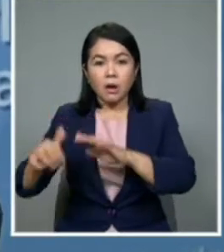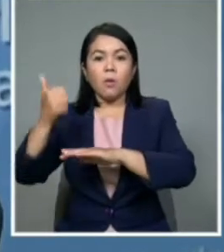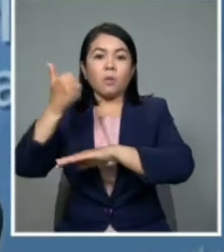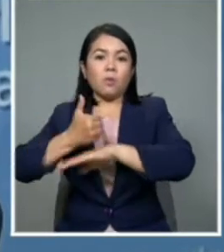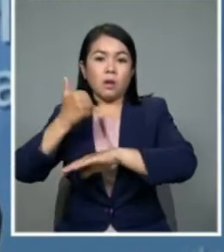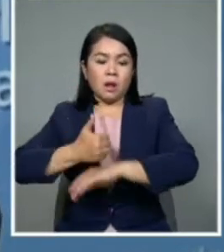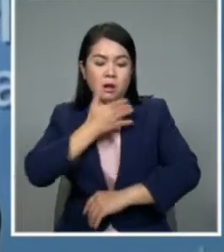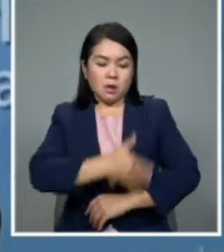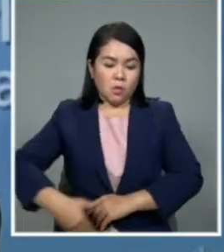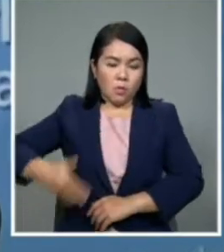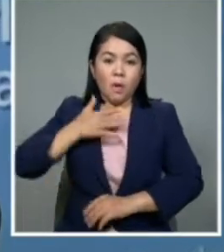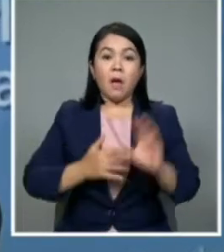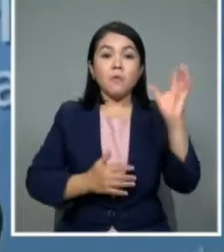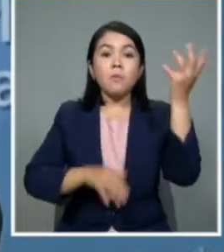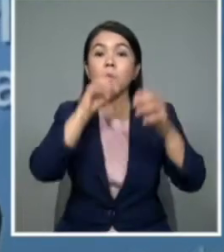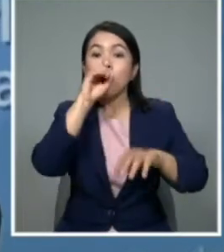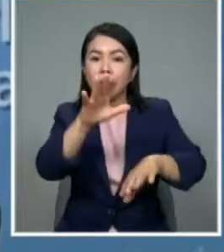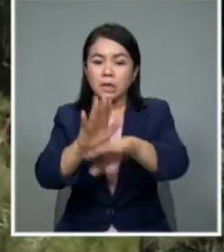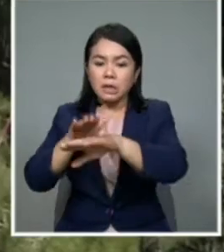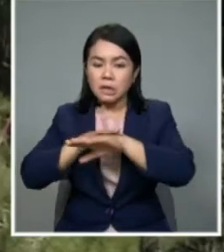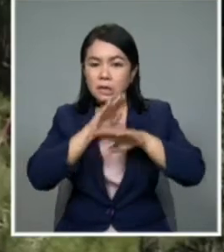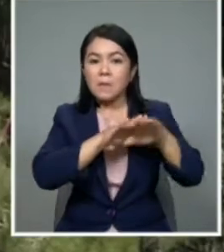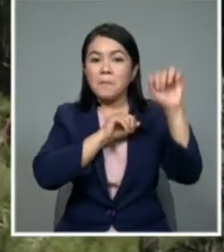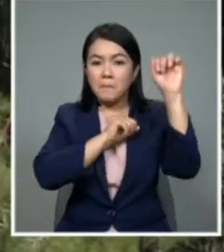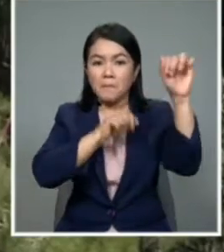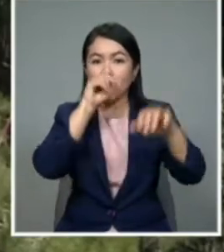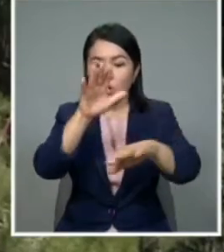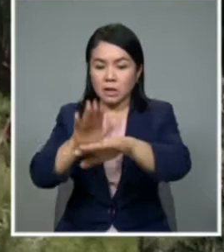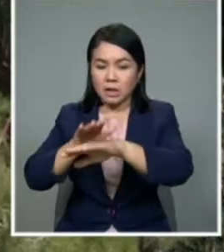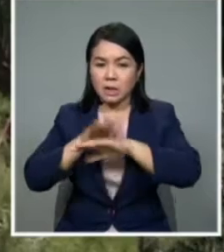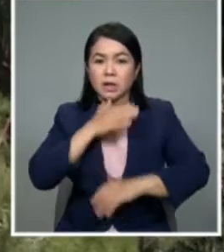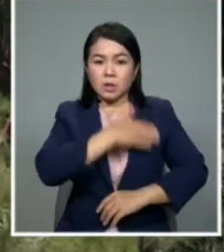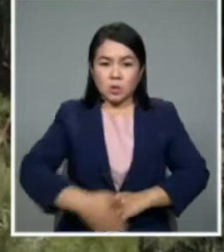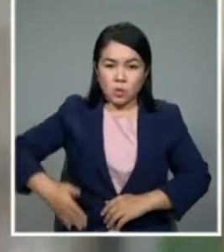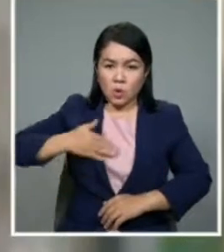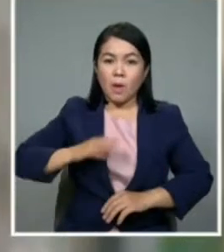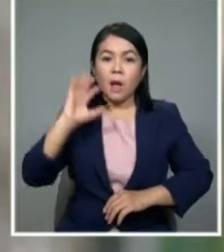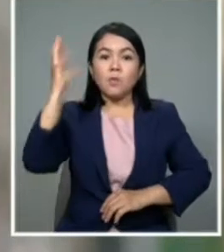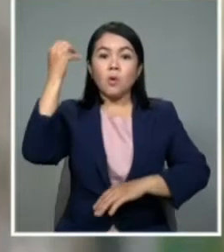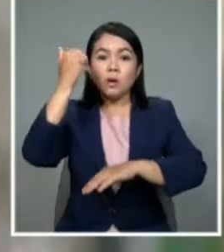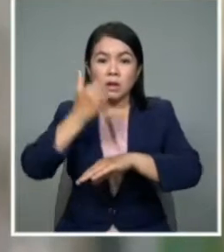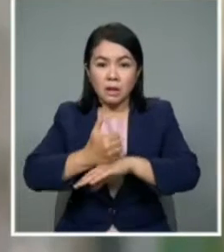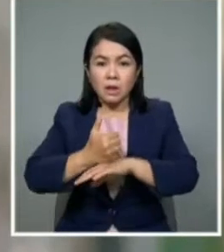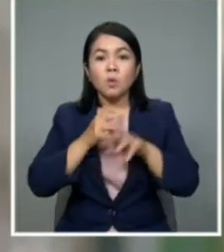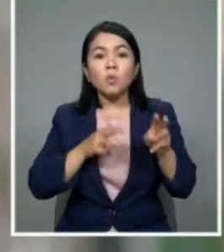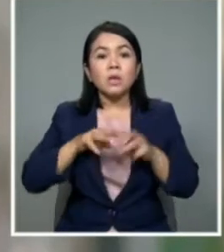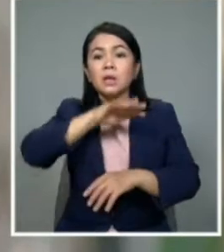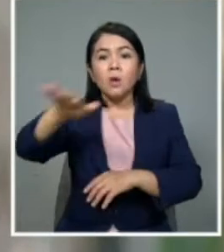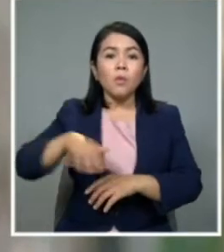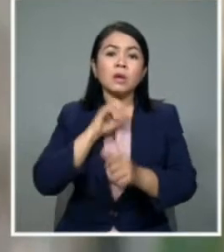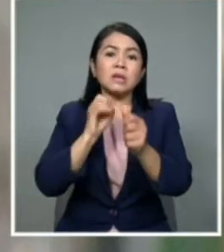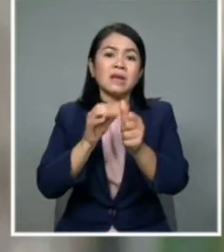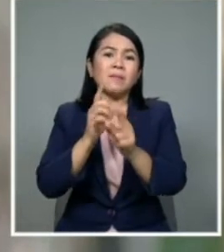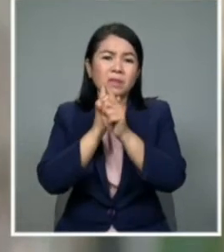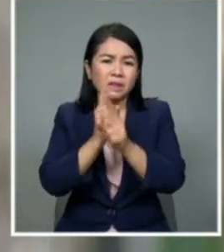WHO ชี้ว่าการเปลี่ยนแปลงระดับเตือนภัยโรคระบาดครั้งนี้มันไม่ได้หมายความว่า WHO กำลังเปลี่ยนแปลงคำแนะนำที่ประเทศต่างๆควรท